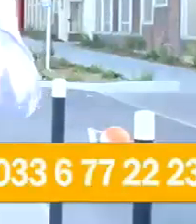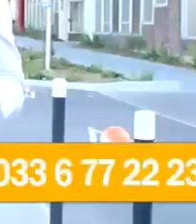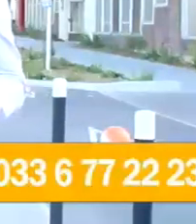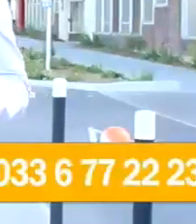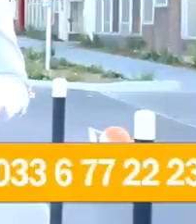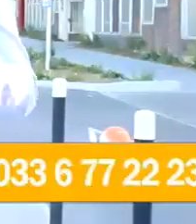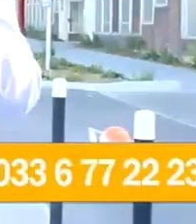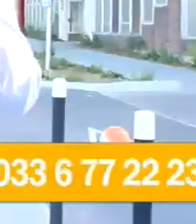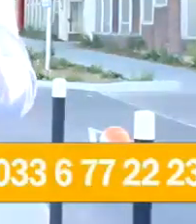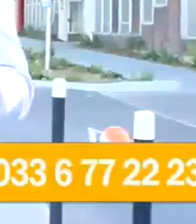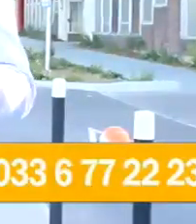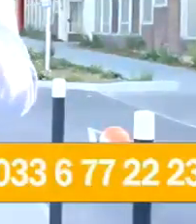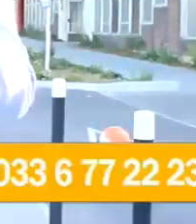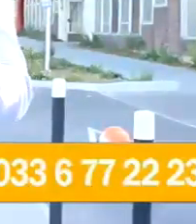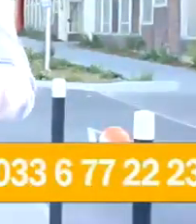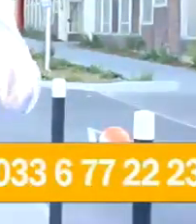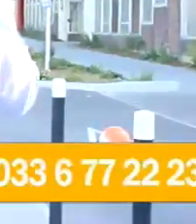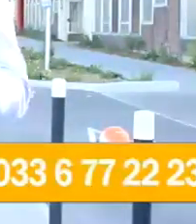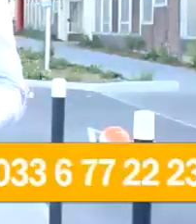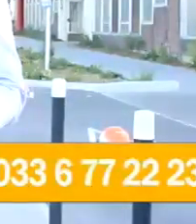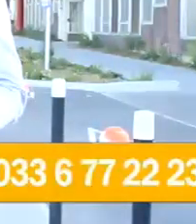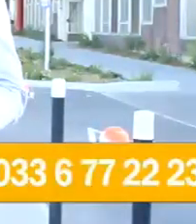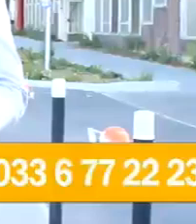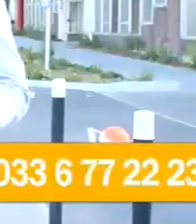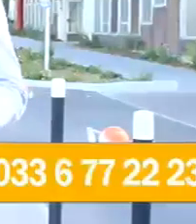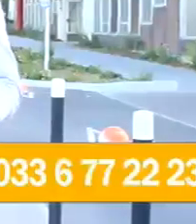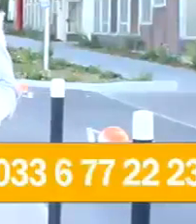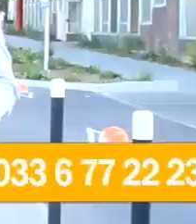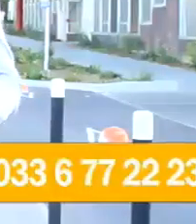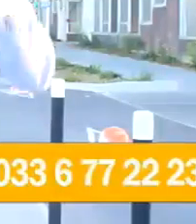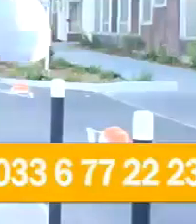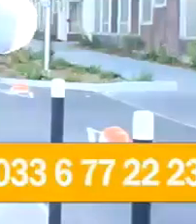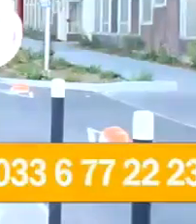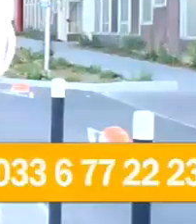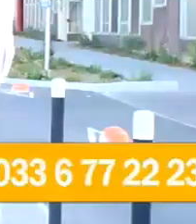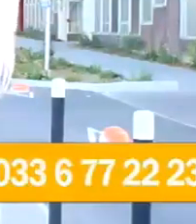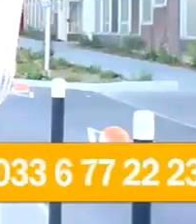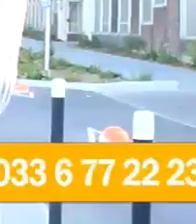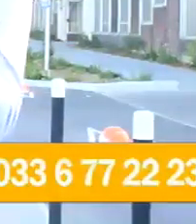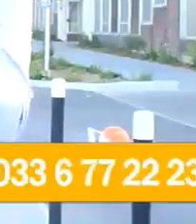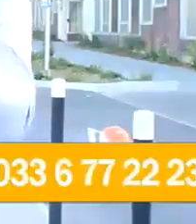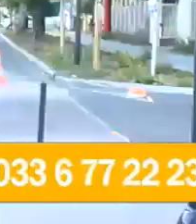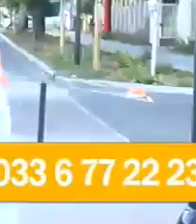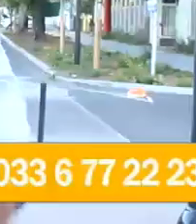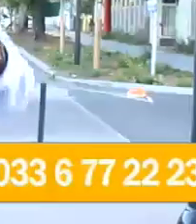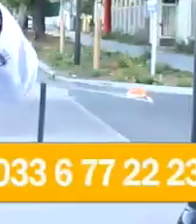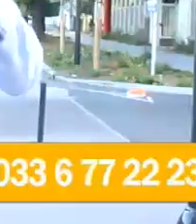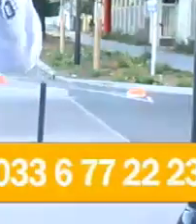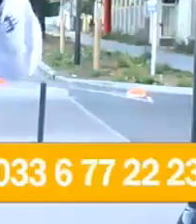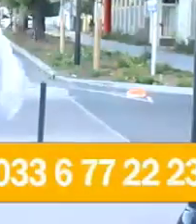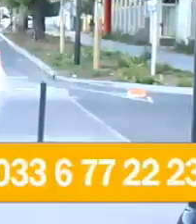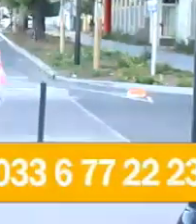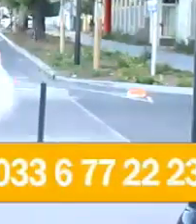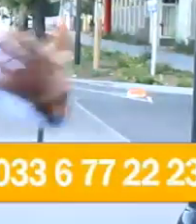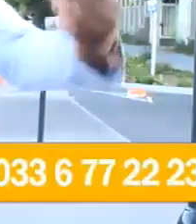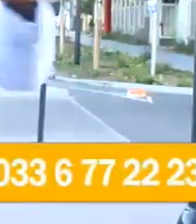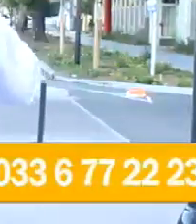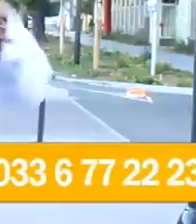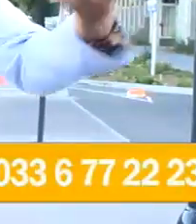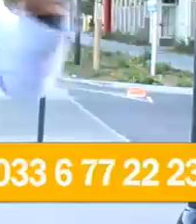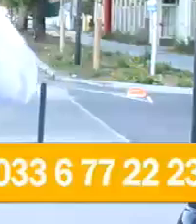serez servi dans Adi Loba TV. Adi Loba TV, aïe! Rendez-vous na bino